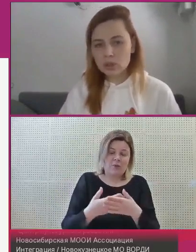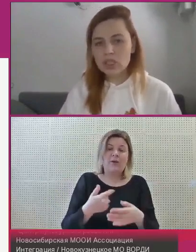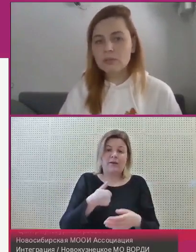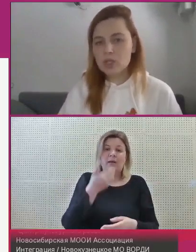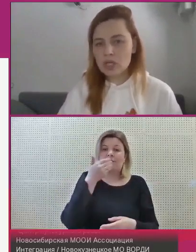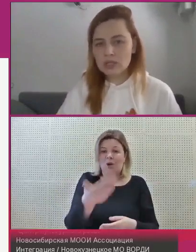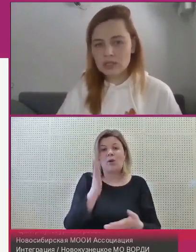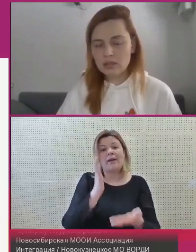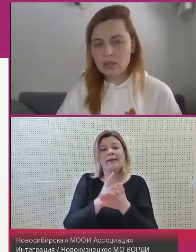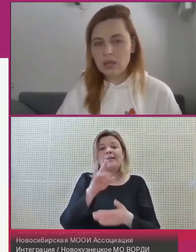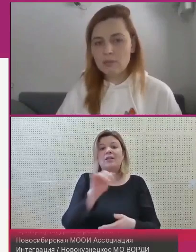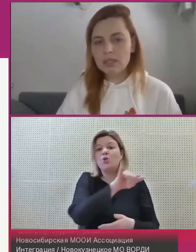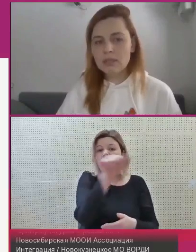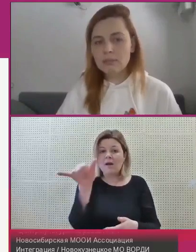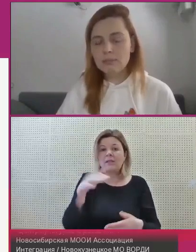волонтеры? Напишите, пожалуйста.